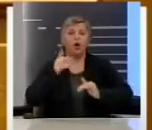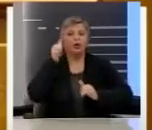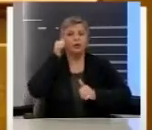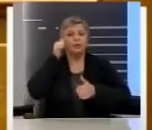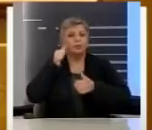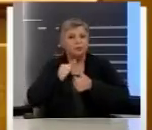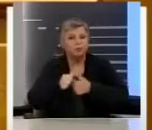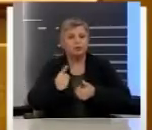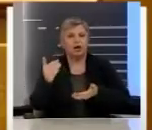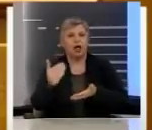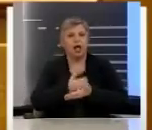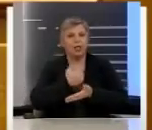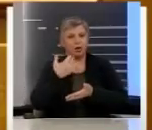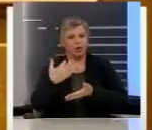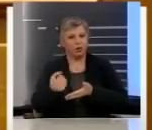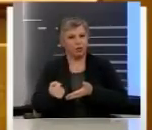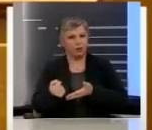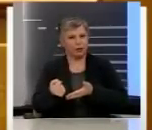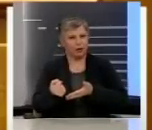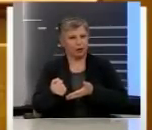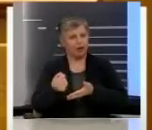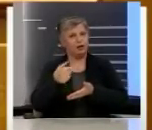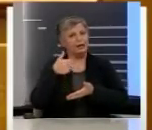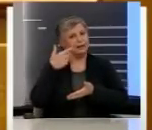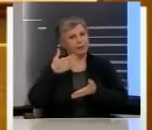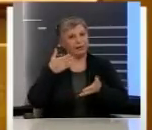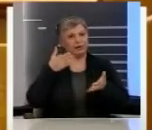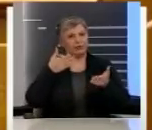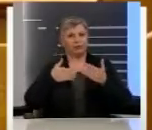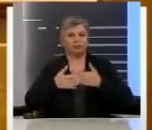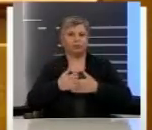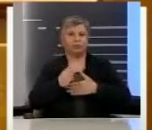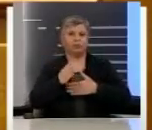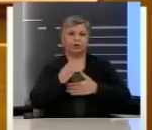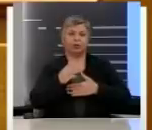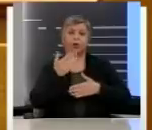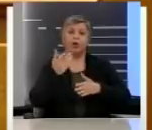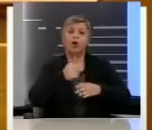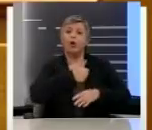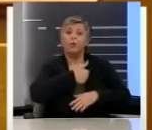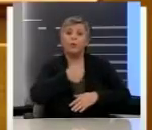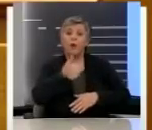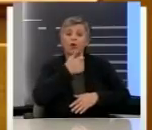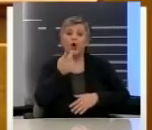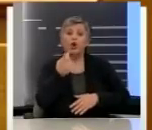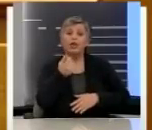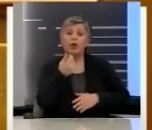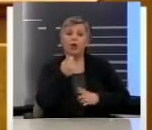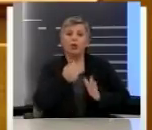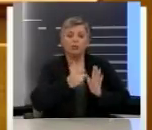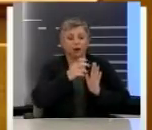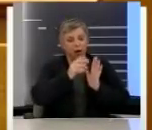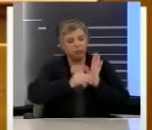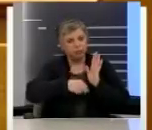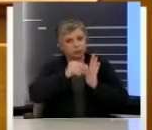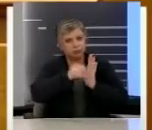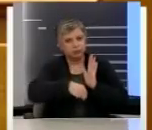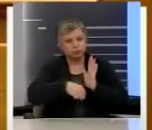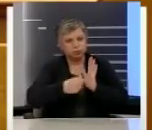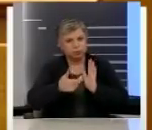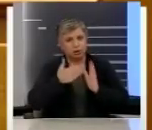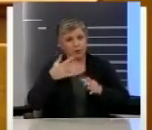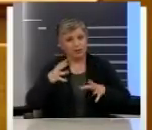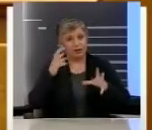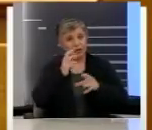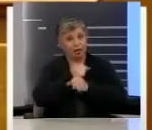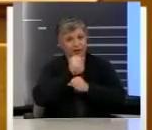τις αδικίες και να βγούμε όχι μόνο από τα μνημόνια που βγαίνουμε και θα βγούμε σε λίγους μήνες, αλλά